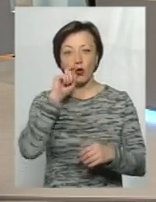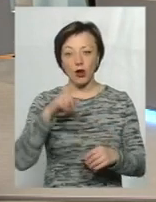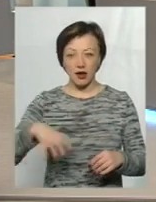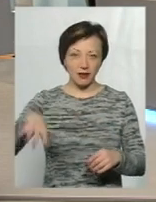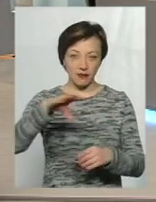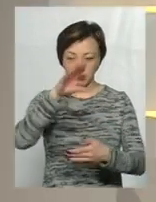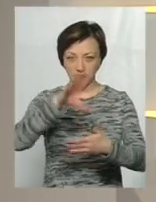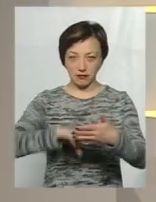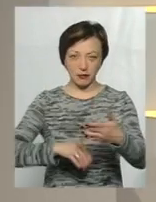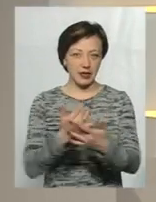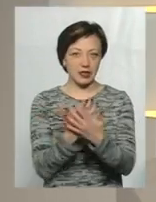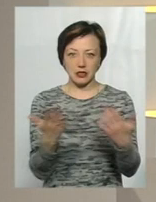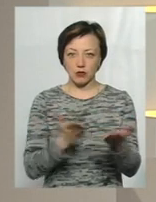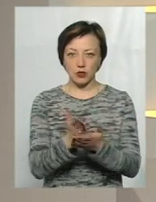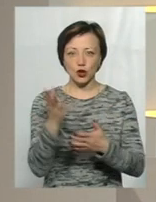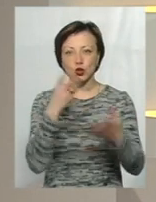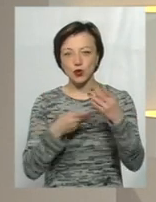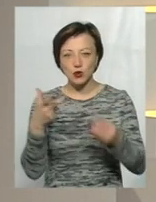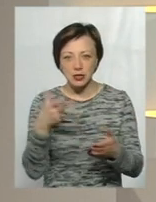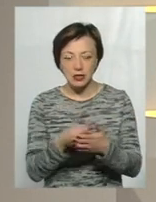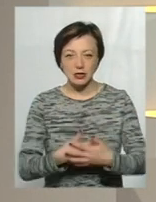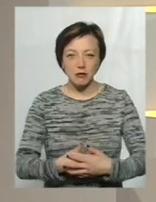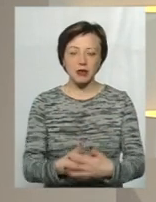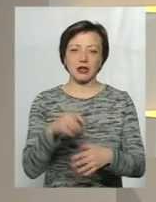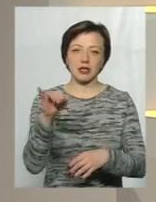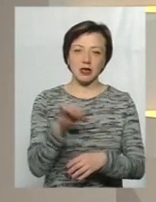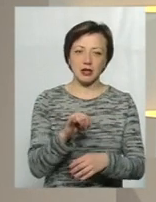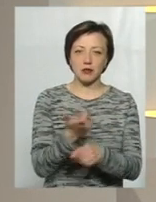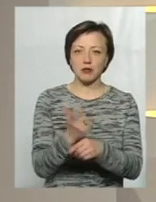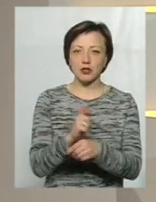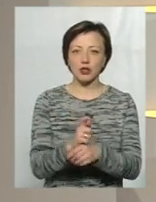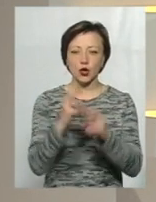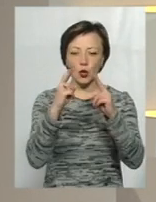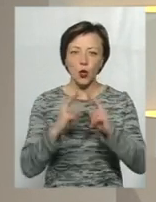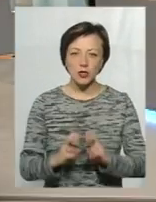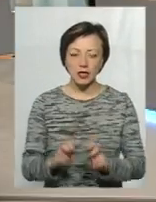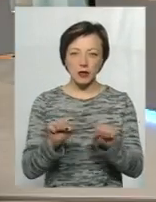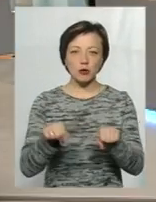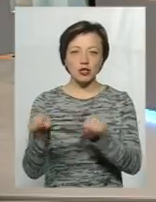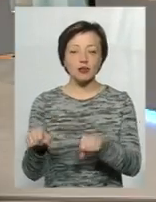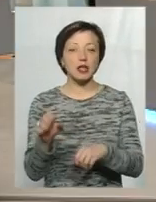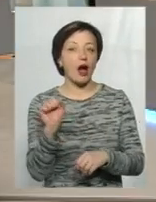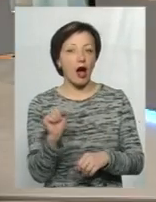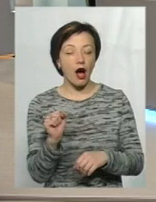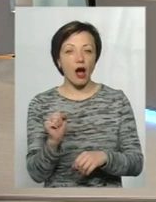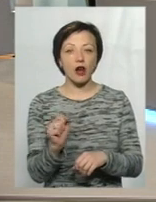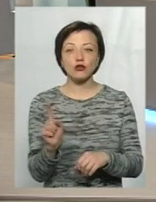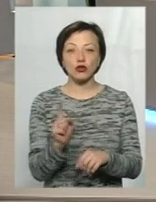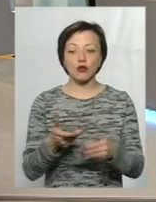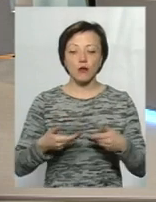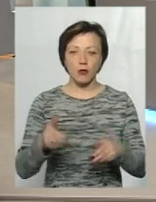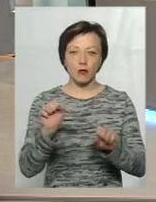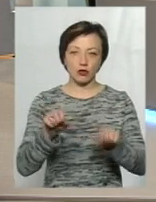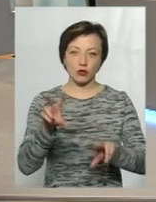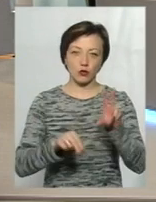майже весь спектр, так, і штучне запліднення, і там більше якихось дослідних можливостей. А на що ми можемо